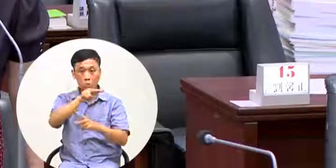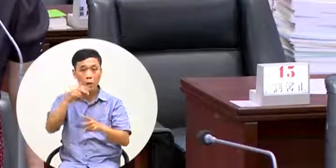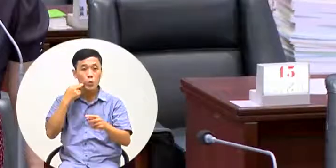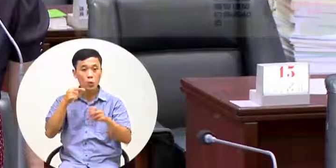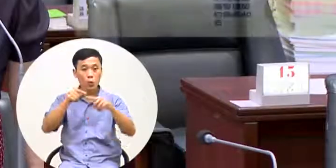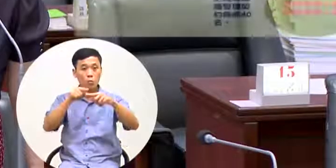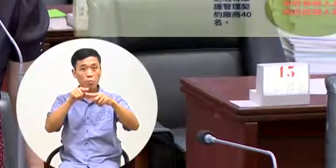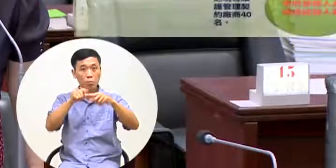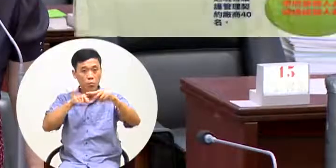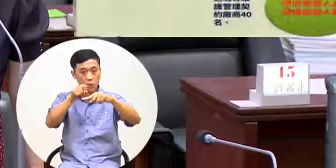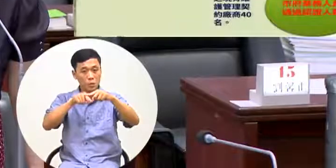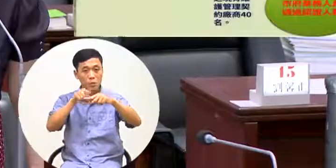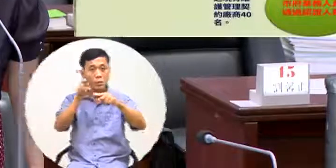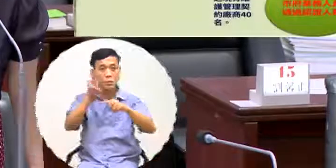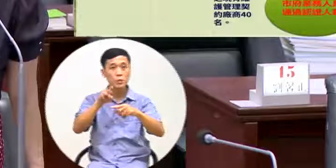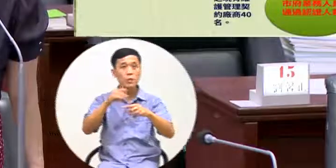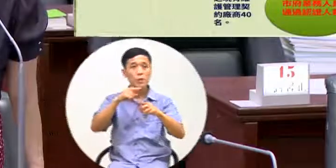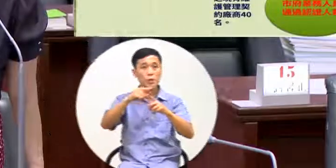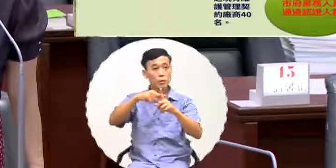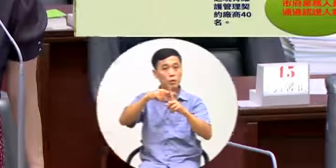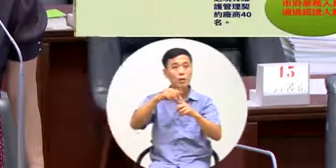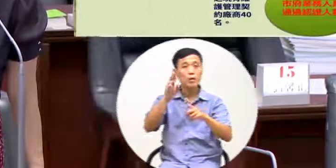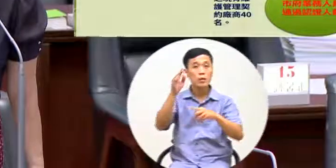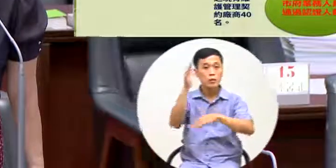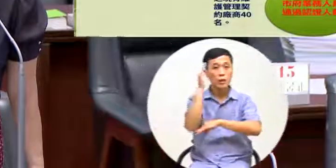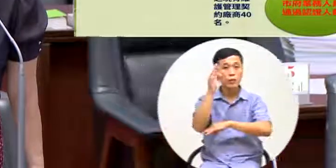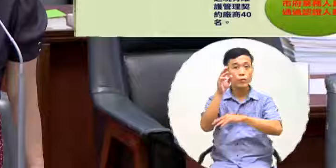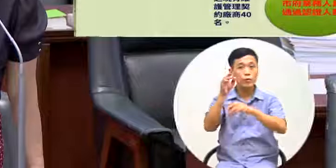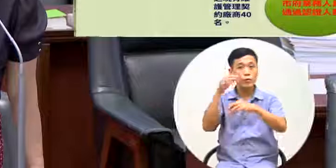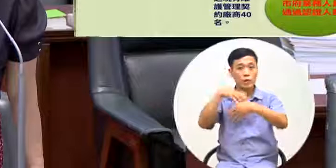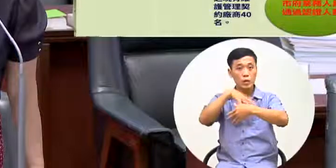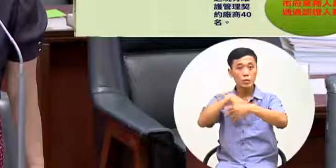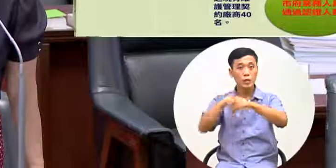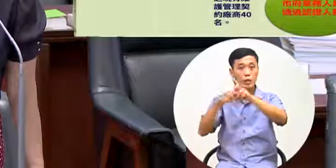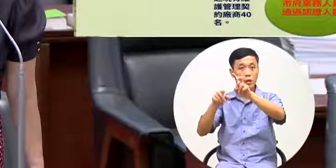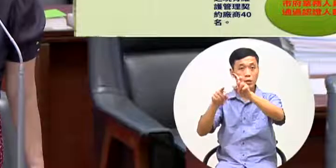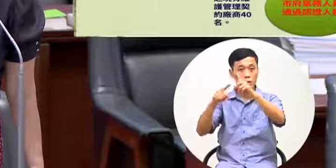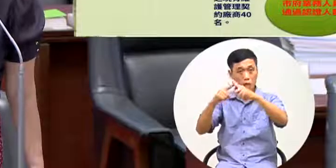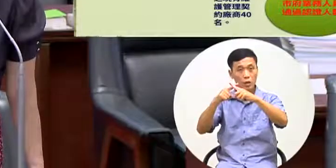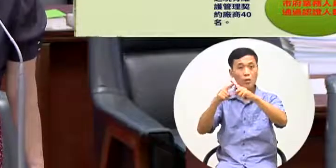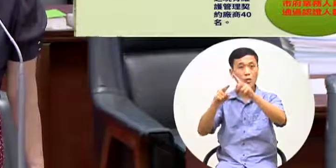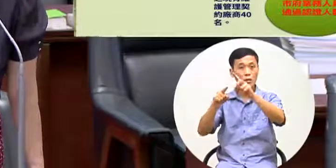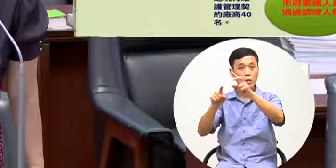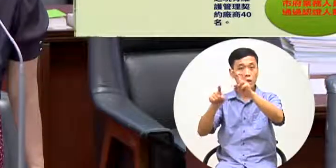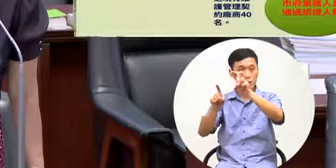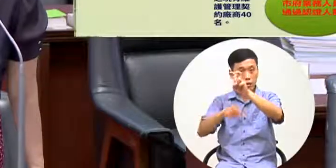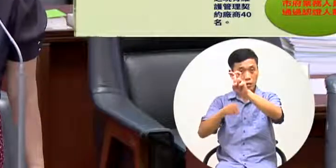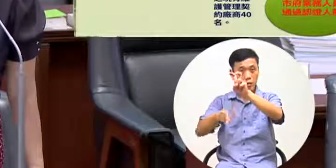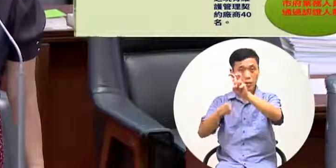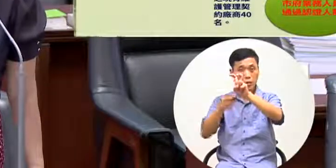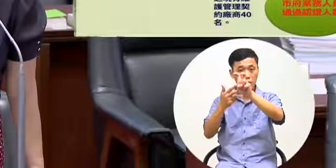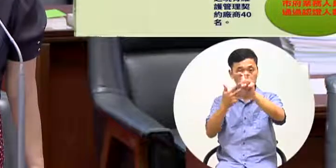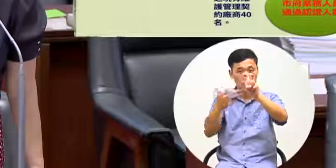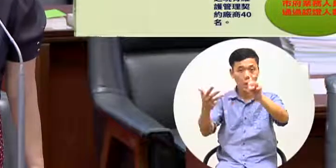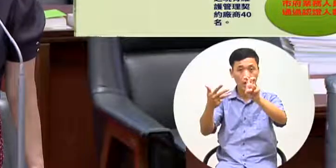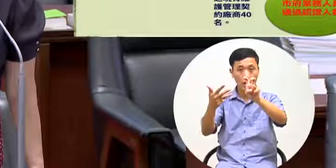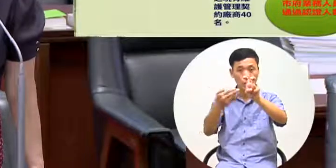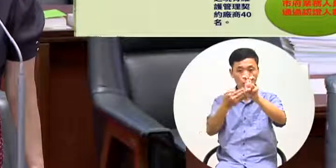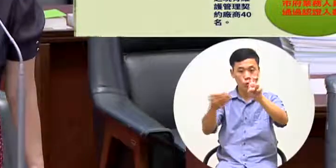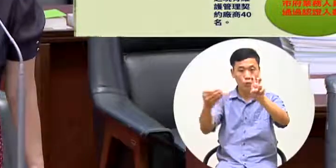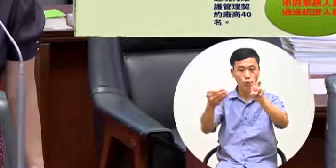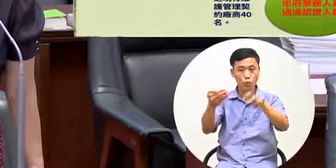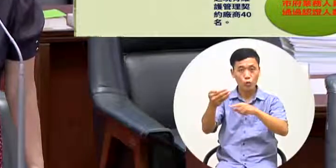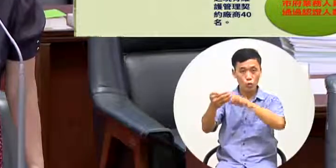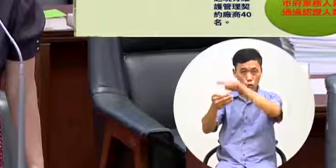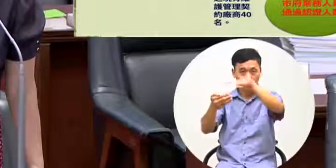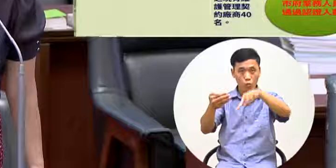机关20个，20个来对哈，八个、9个哈合格啦哈。啊，5、6个是属于养工处的。这